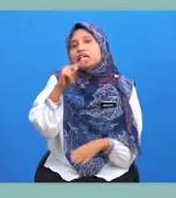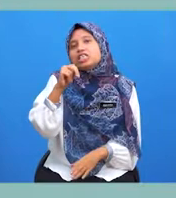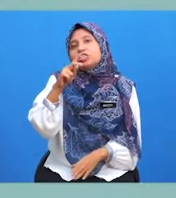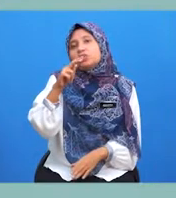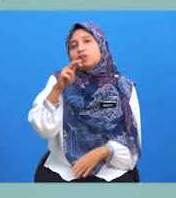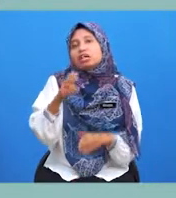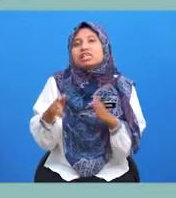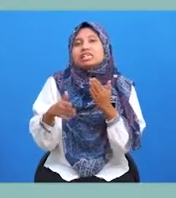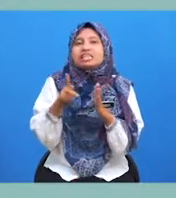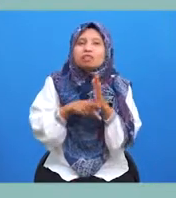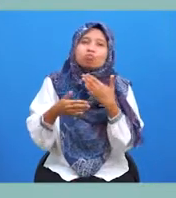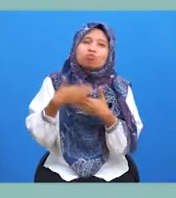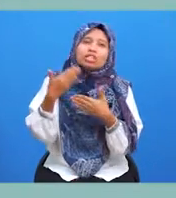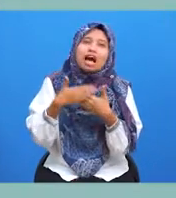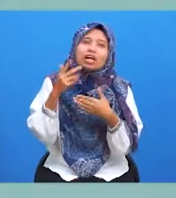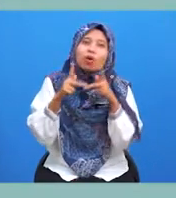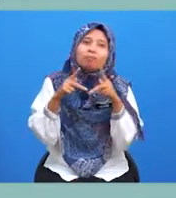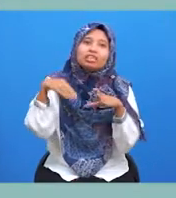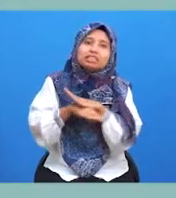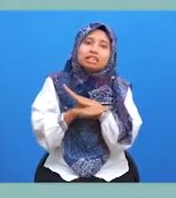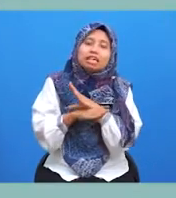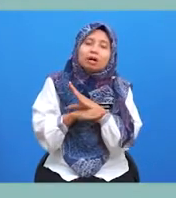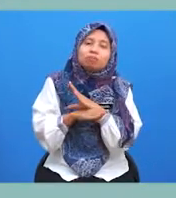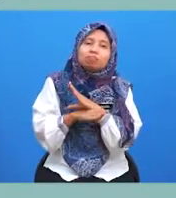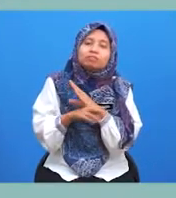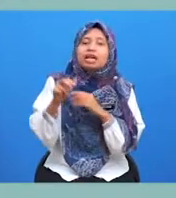dan infrastruktur komunikasi